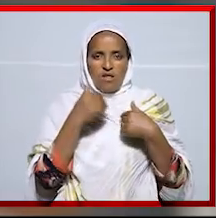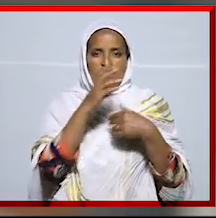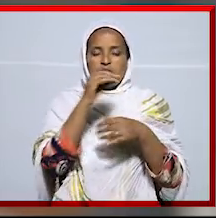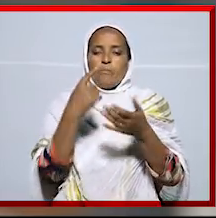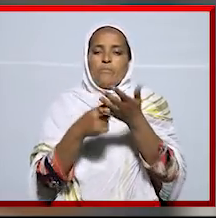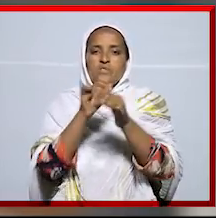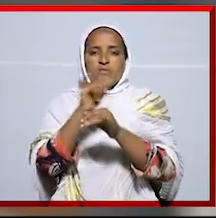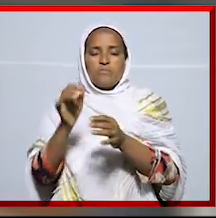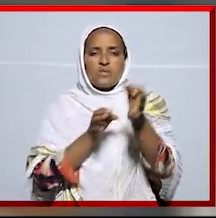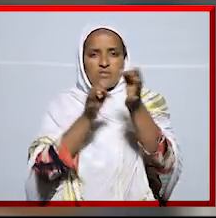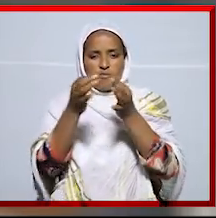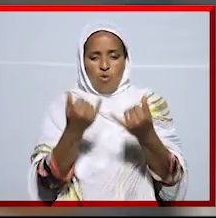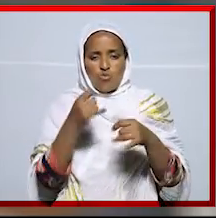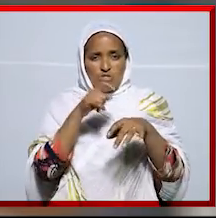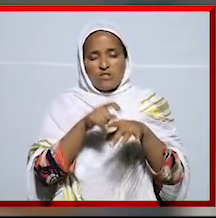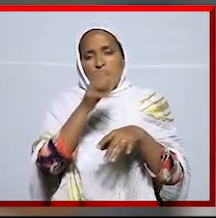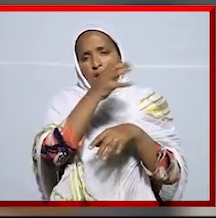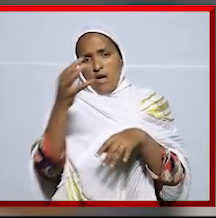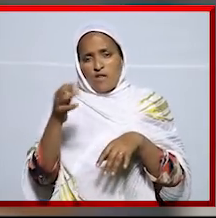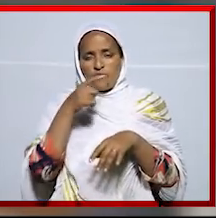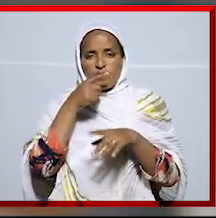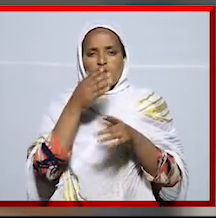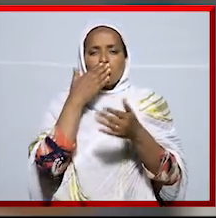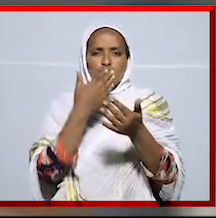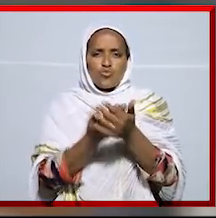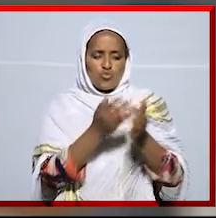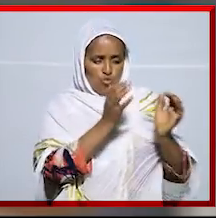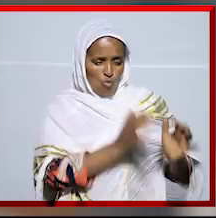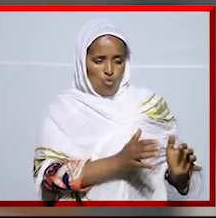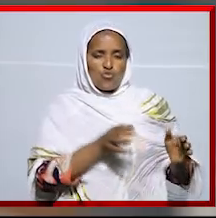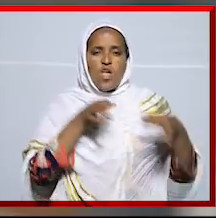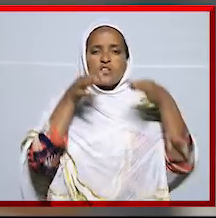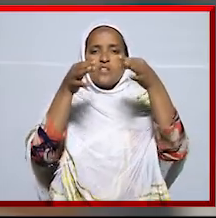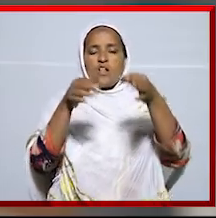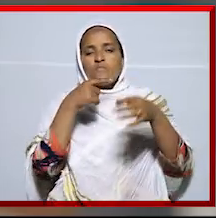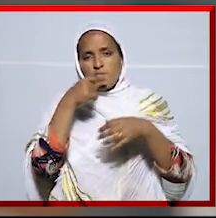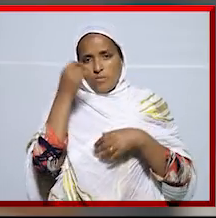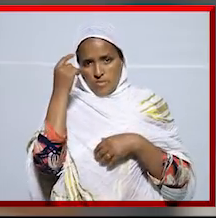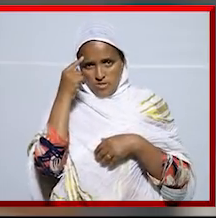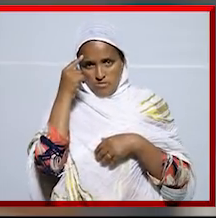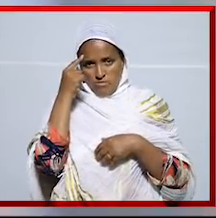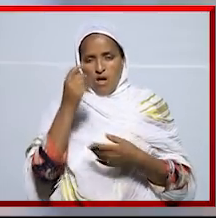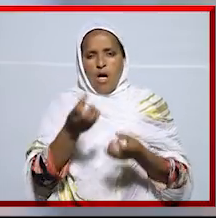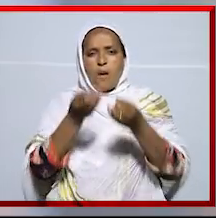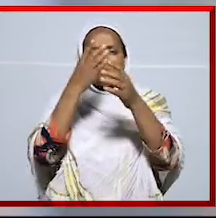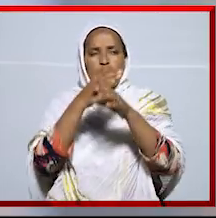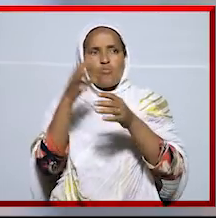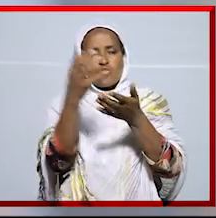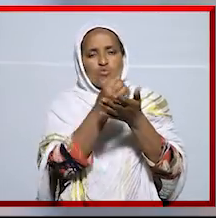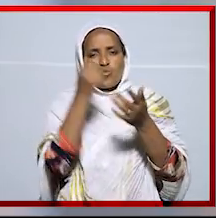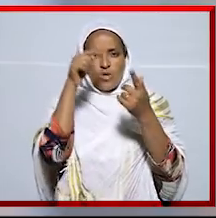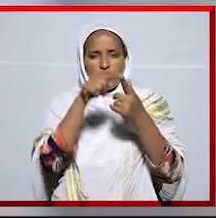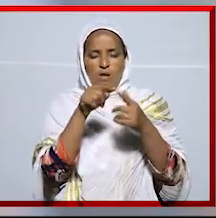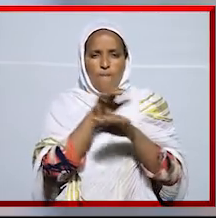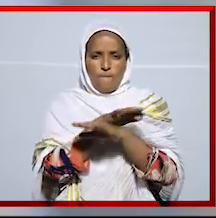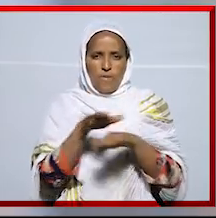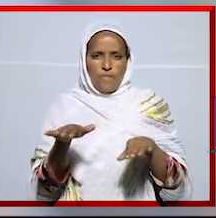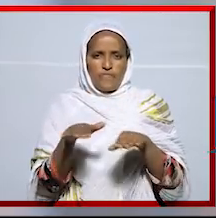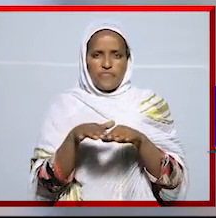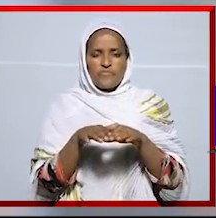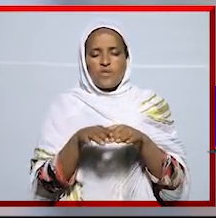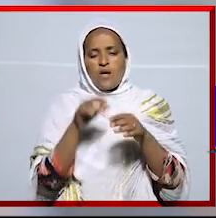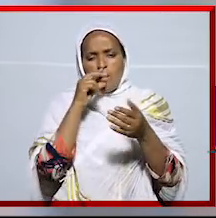ይታያሉ። እና እኔ በእንደዚህ አይነት ነገር ገልጿል። በአሁኑ ሰዓት አሪፍ ነው ብዬ ነው ጥሩ ጎን ያስተላልፋሉ ብዬ ነው ማሰበው። በዚህ ሰዓት አብዛኛውን የሚወስዱ ወደ